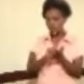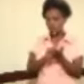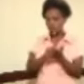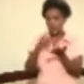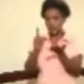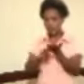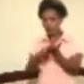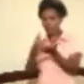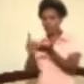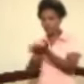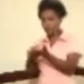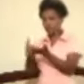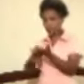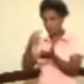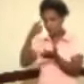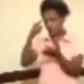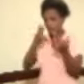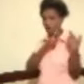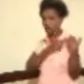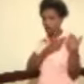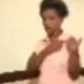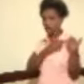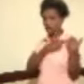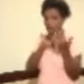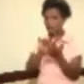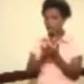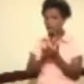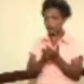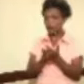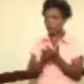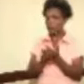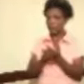était gain pour gérer, c'est pas où tu es responsable?